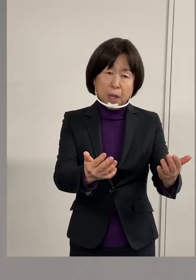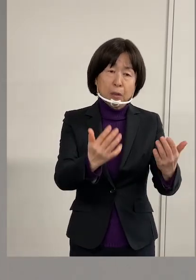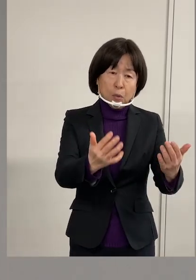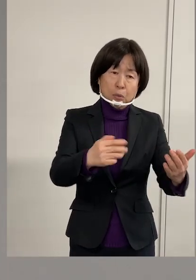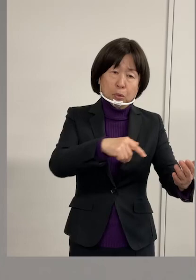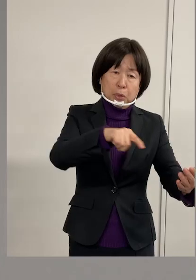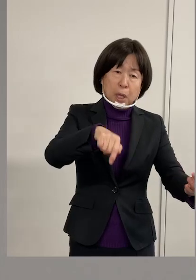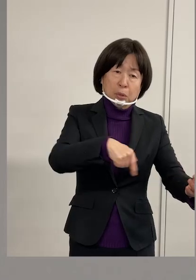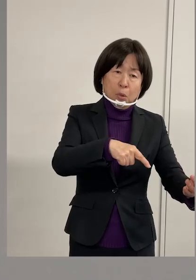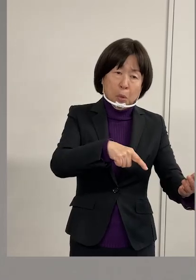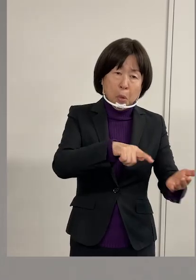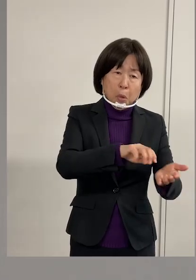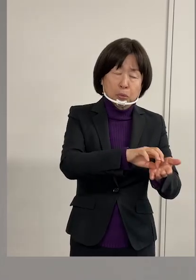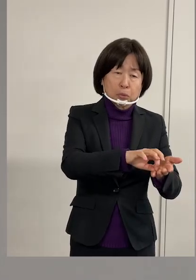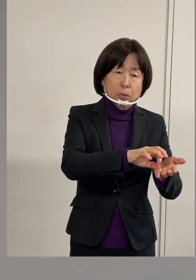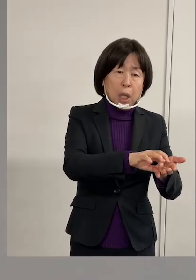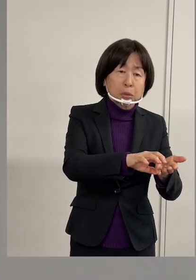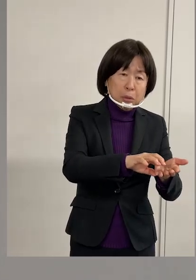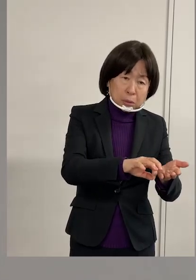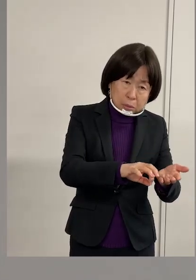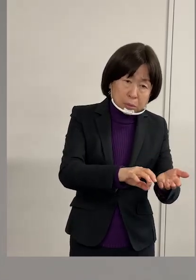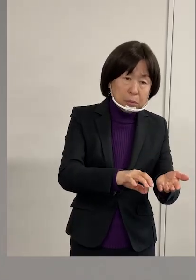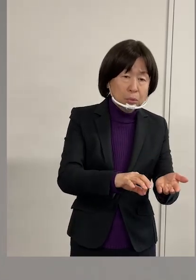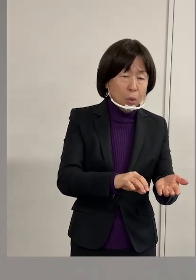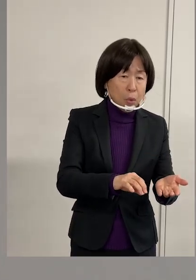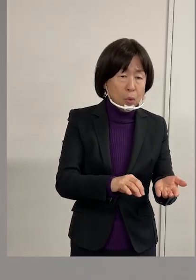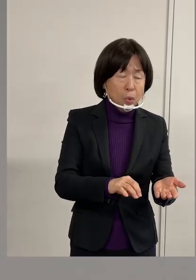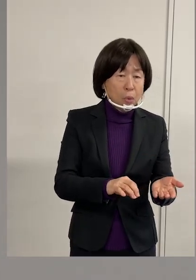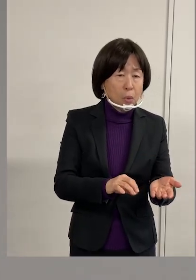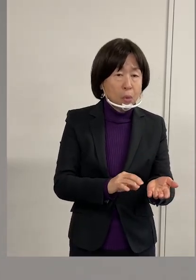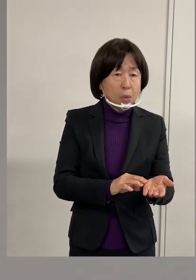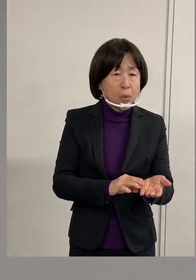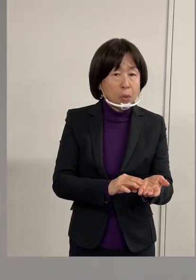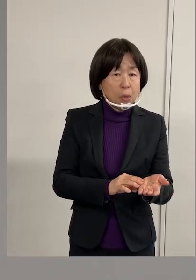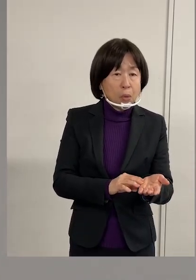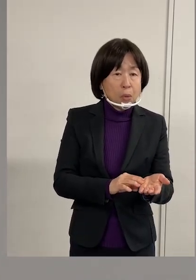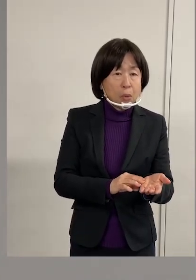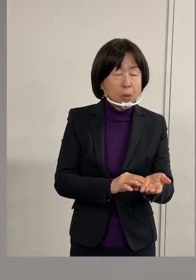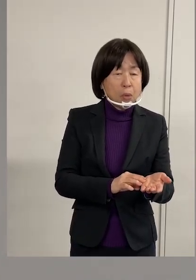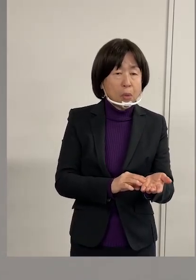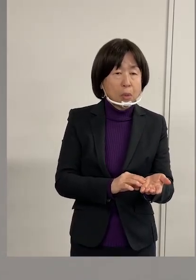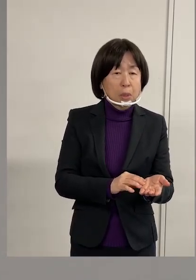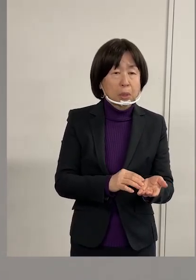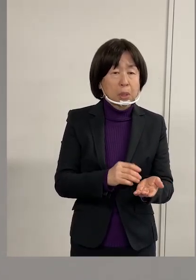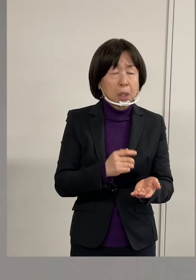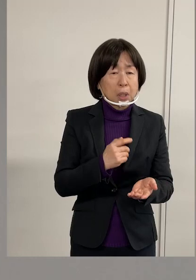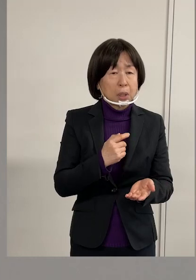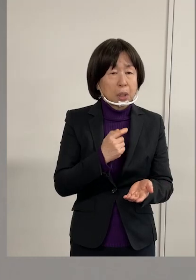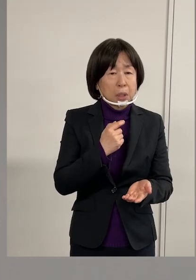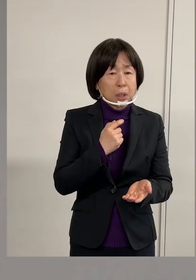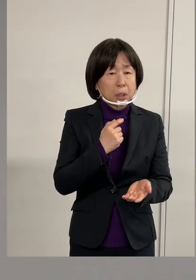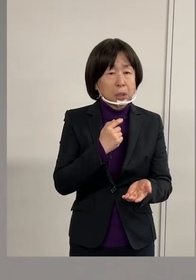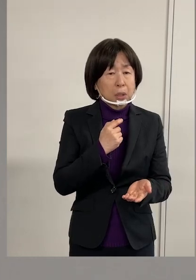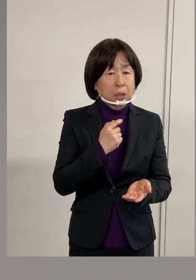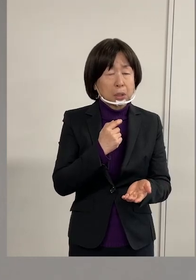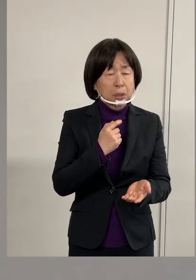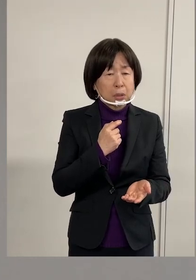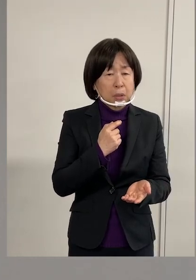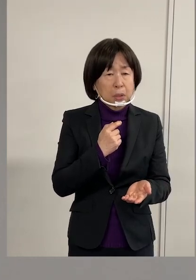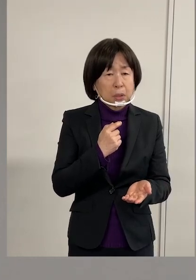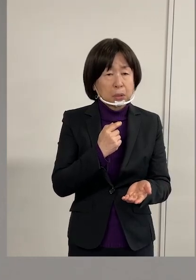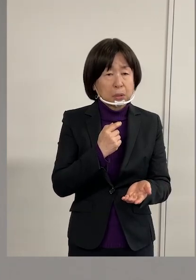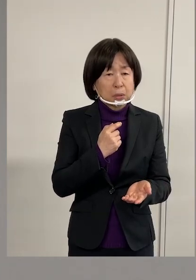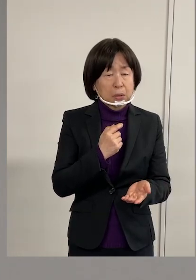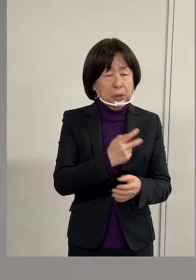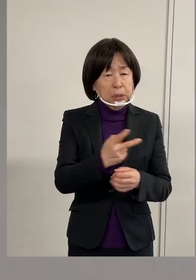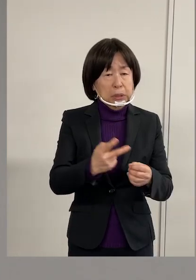ですね、みなし仮設っていうのは、あの、まあ、対応が簡易な対応になってるんで、耐久で言うと